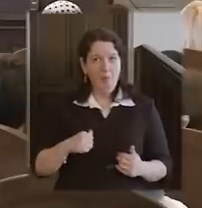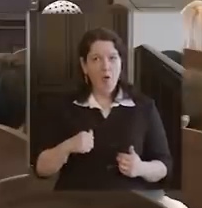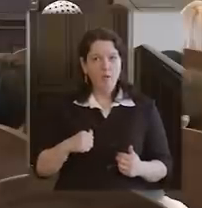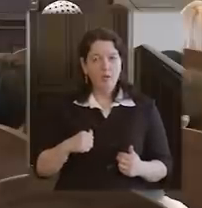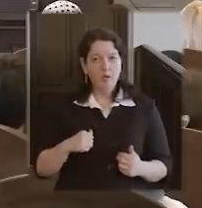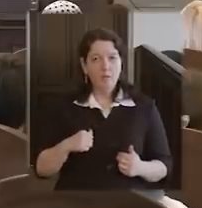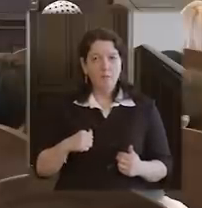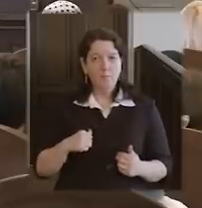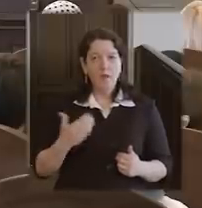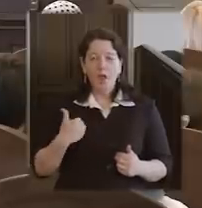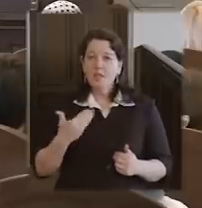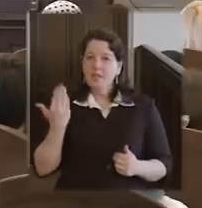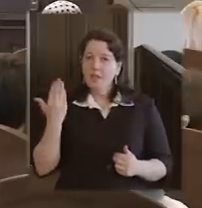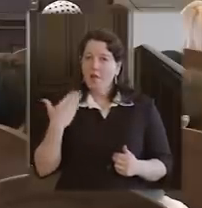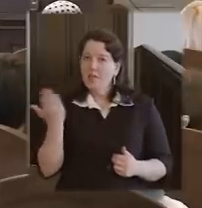Я недавно прочитал